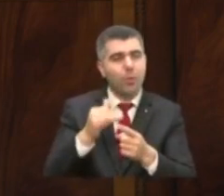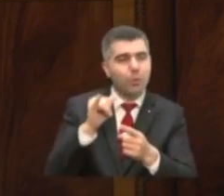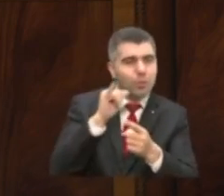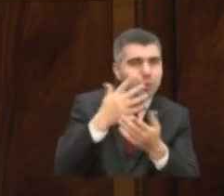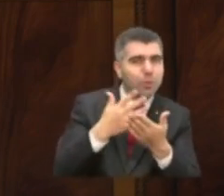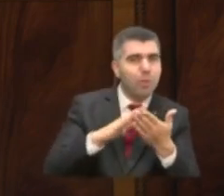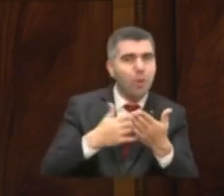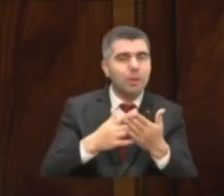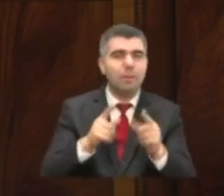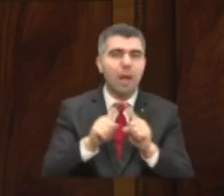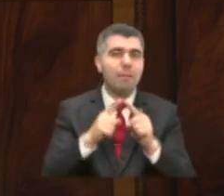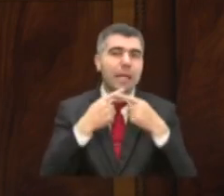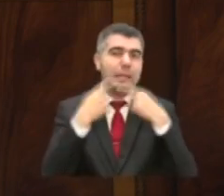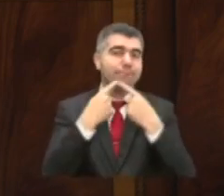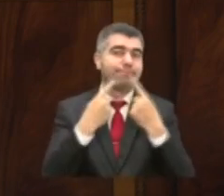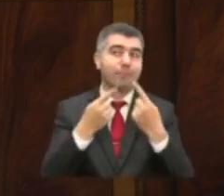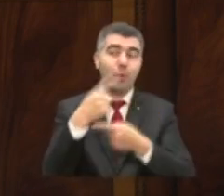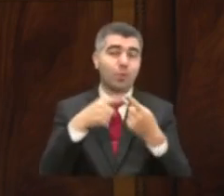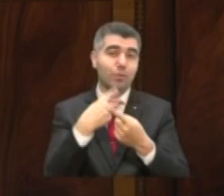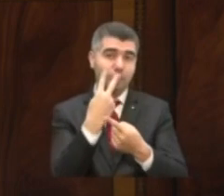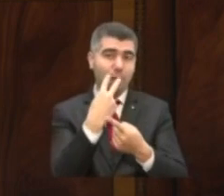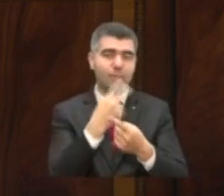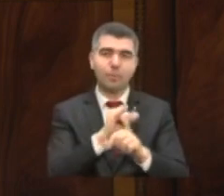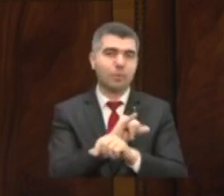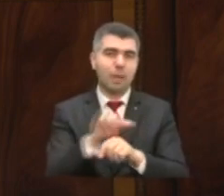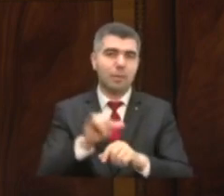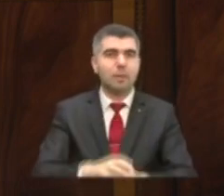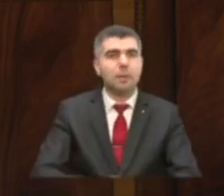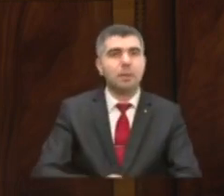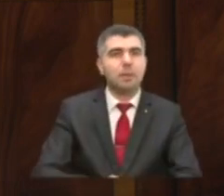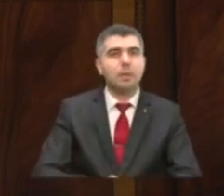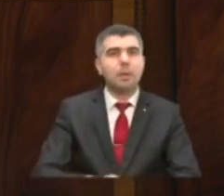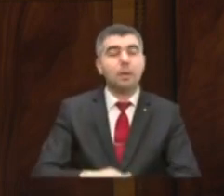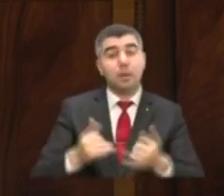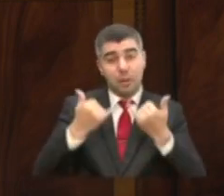يقول لك كنضحكوا عليهم. اليوم كاين المغرب